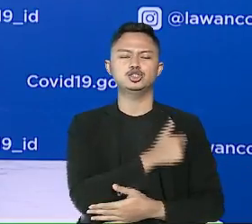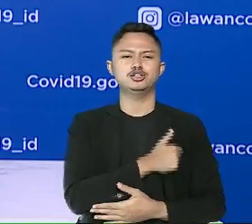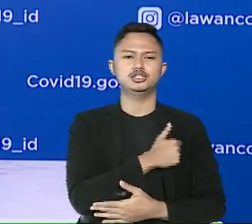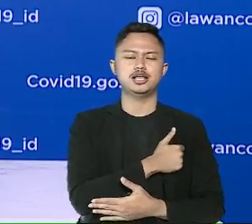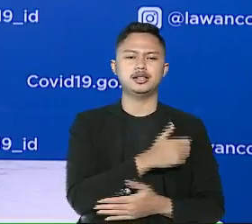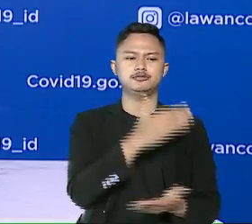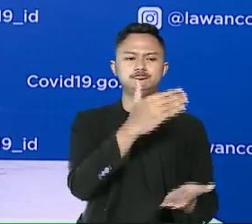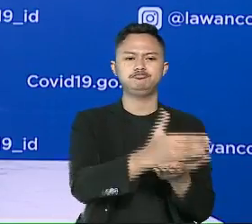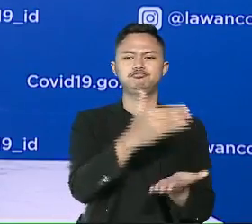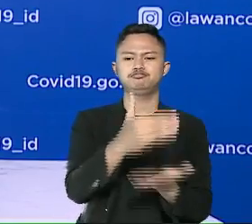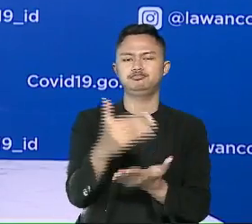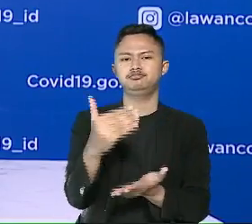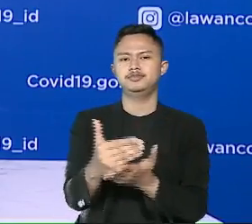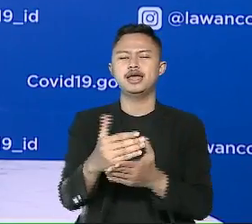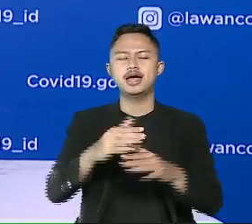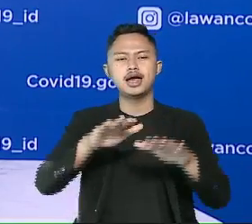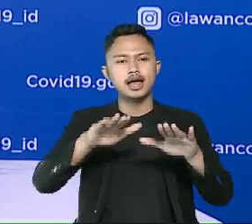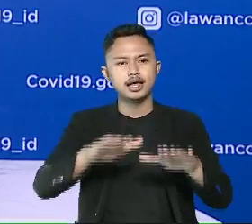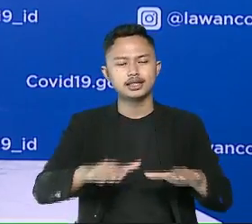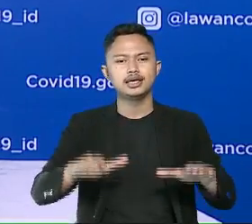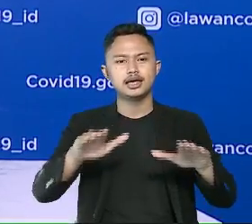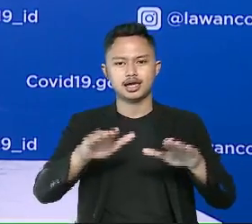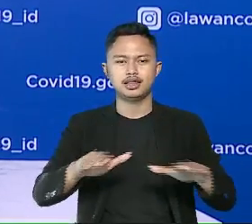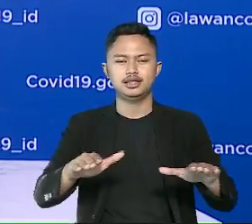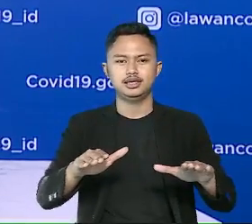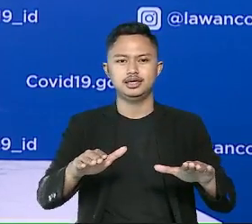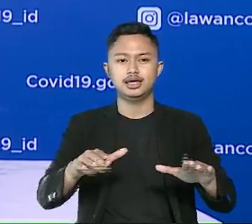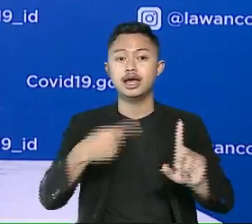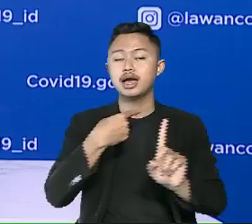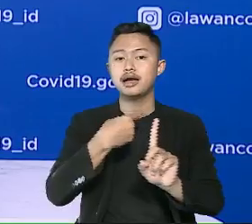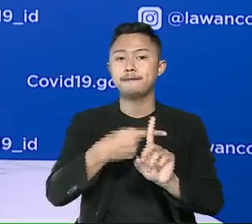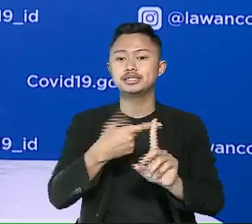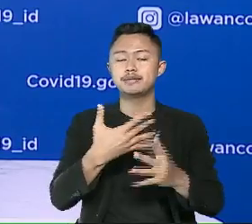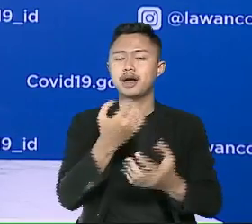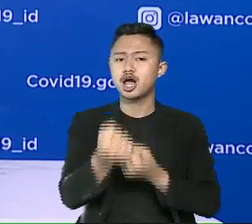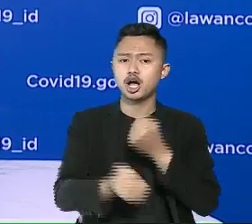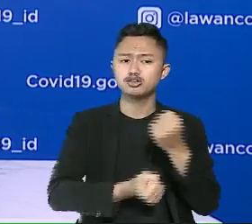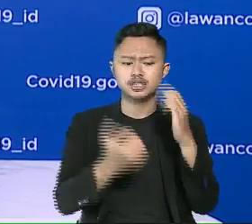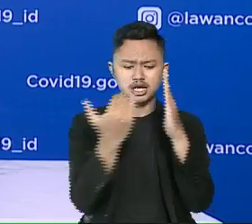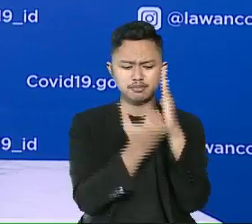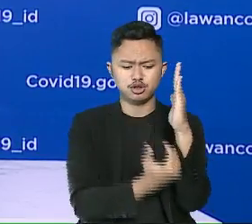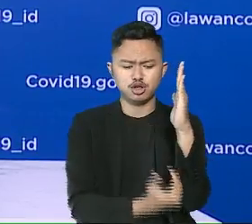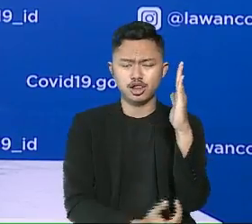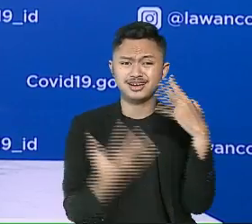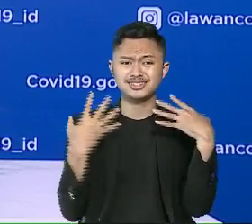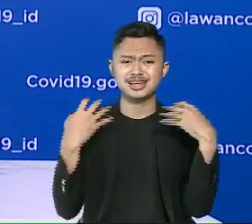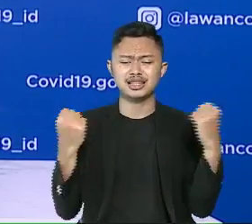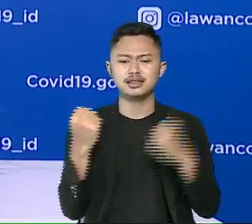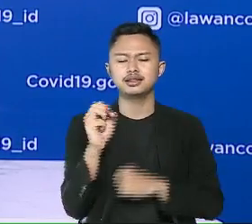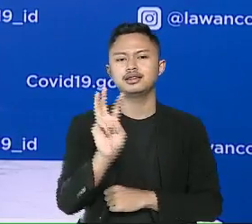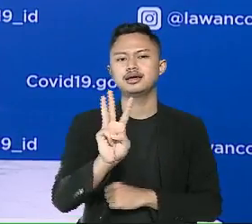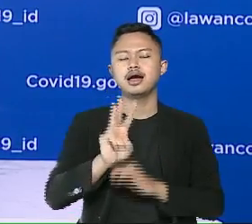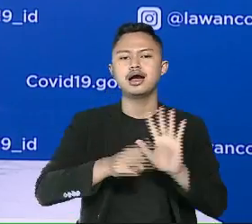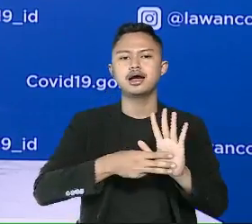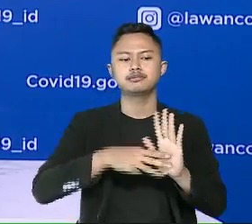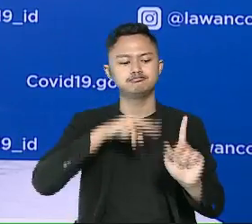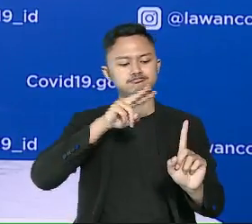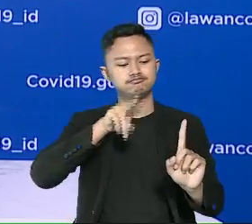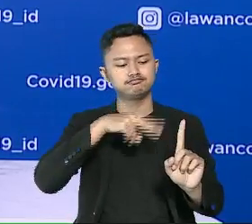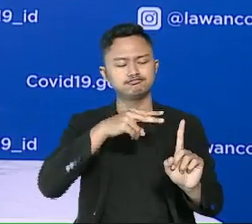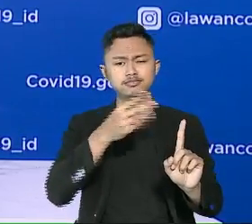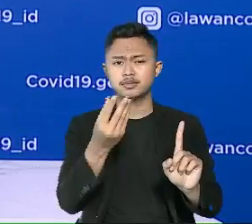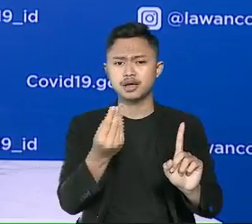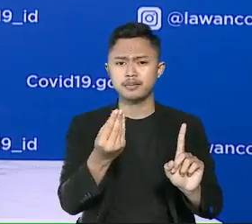ekonomi dengan penuh kehati-hatian serta dibarengi dengan upaya disiplin protokol kesehatan 3M yang diawasi pada